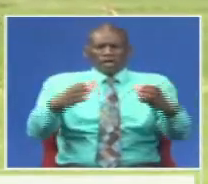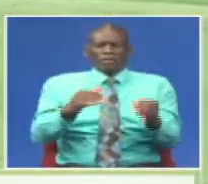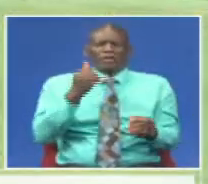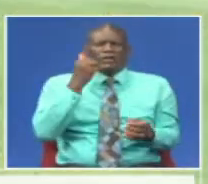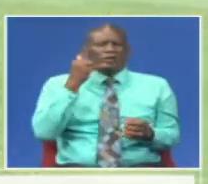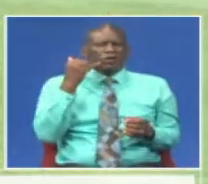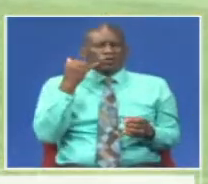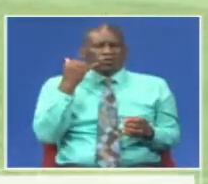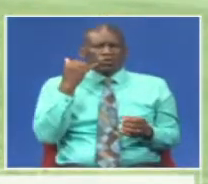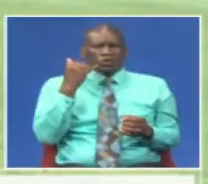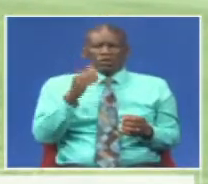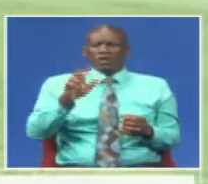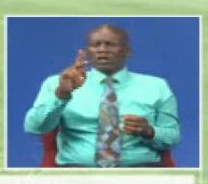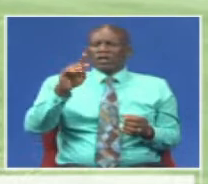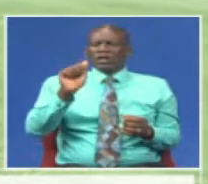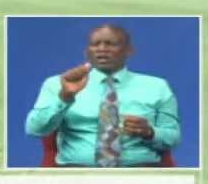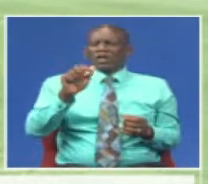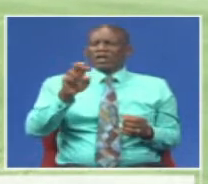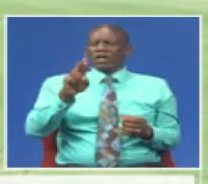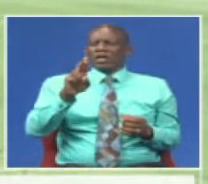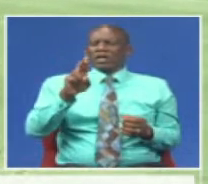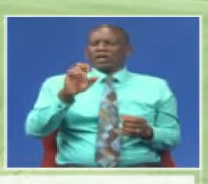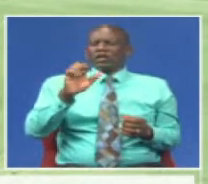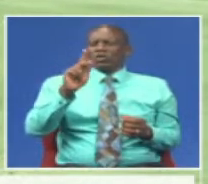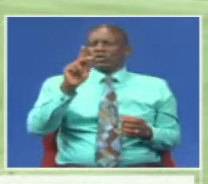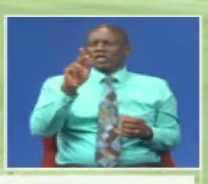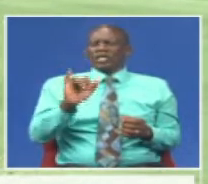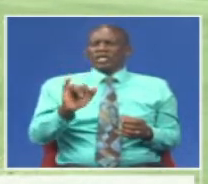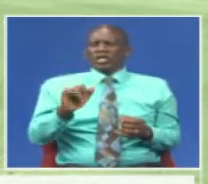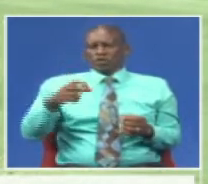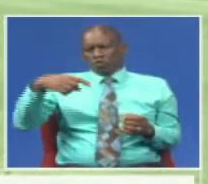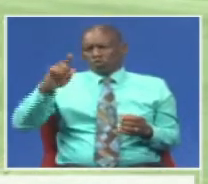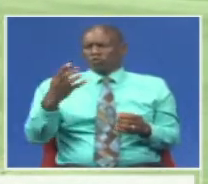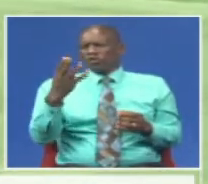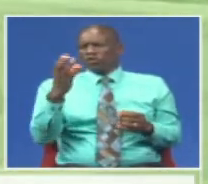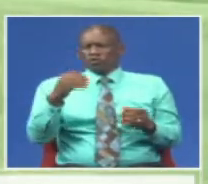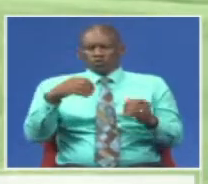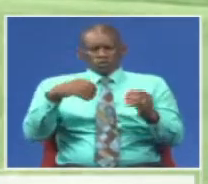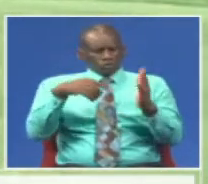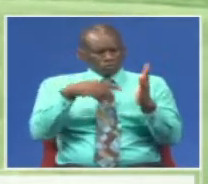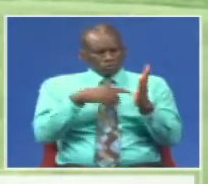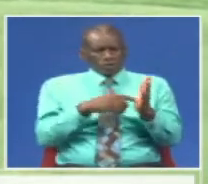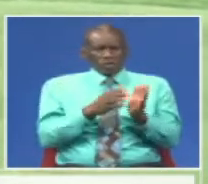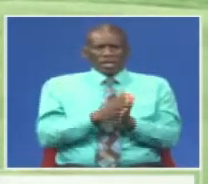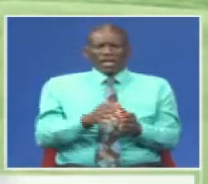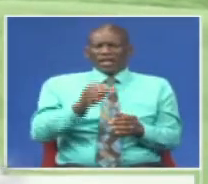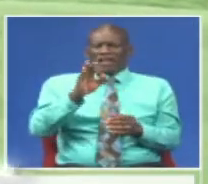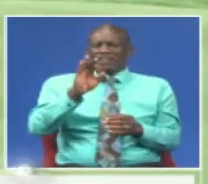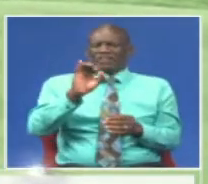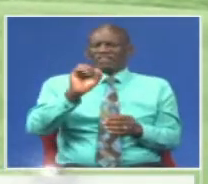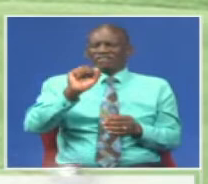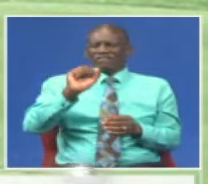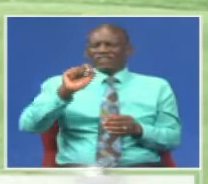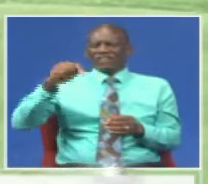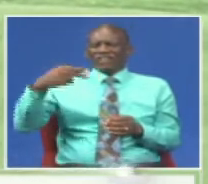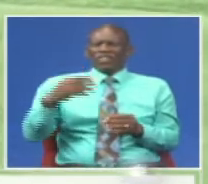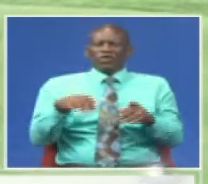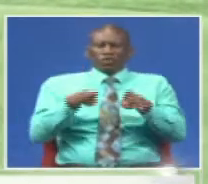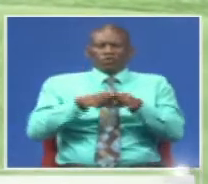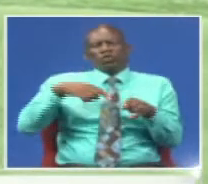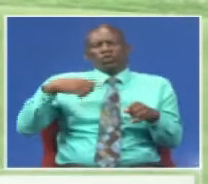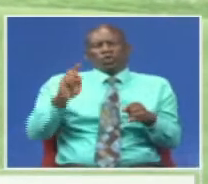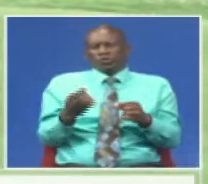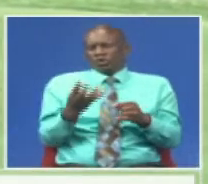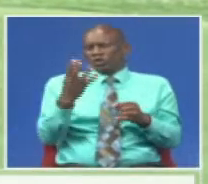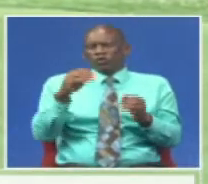ya Nakuru. Kariuki aliandikisha alama 40 na kung'aa kwa wanaume, huko Faith akipata alama sawia na kushinda kwa